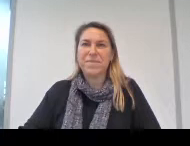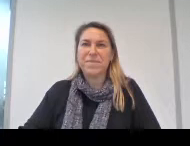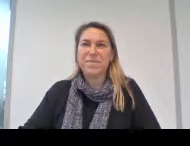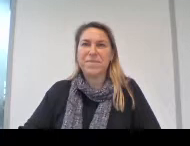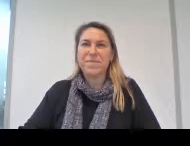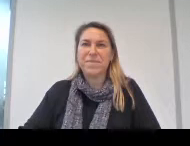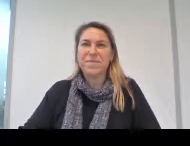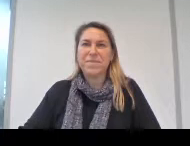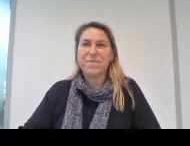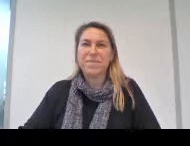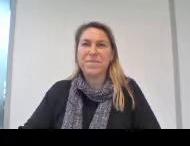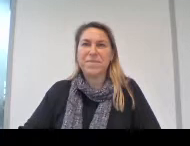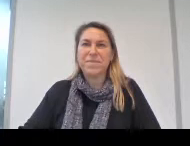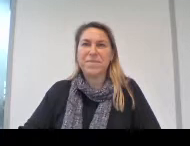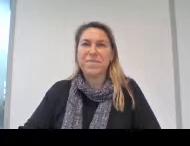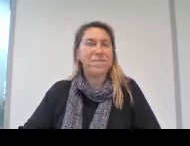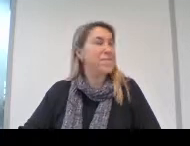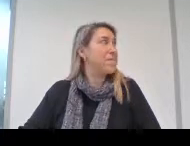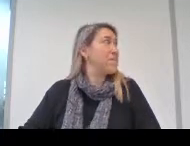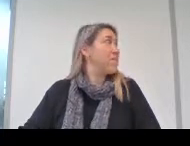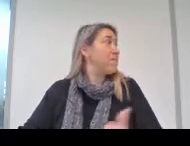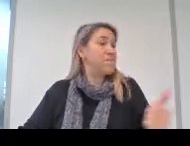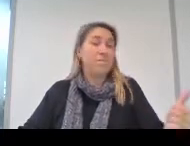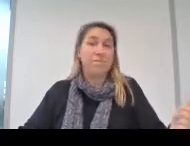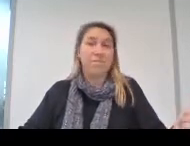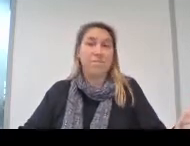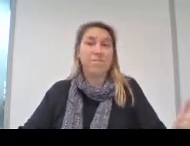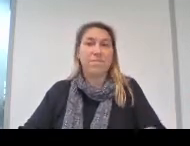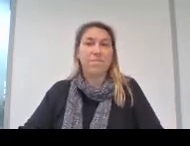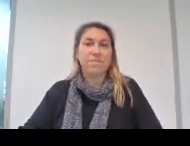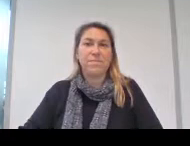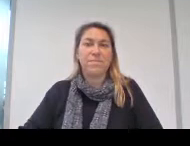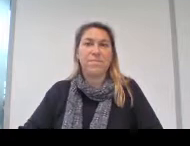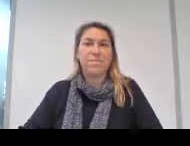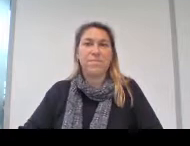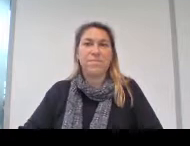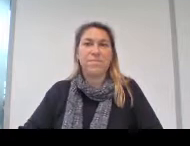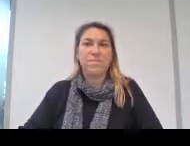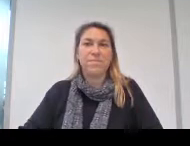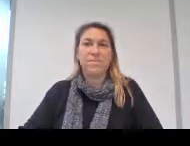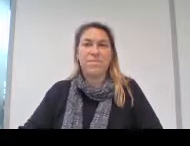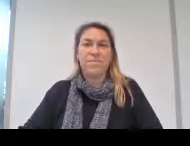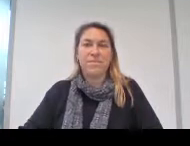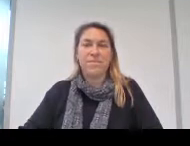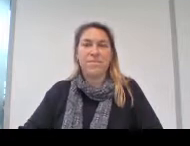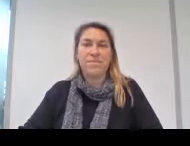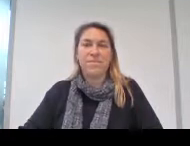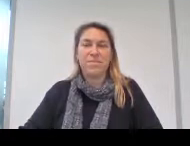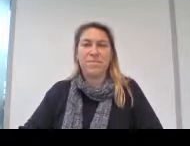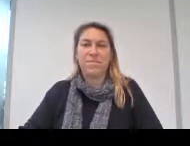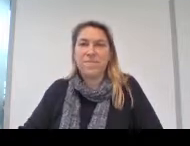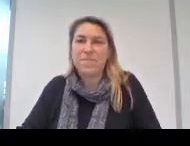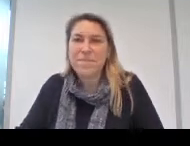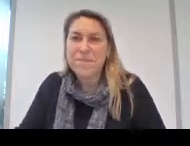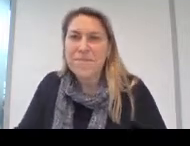Je vais proposer quelques exemples. Évidemment, on a tout ce qui est lié à la montagne, puisque on a quand même un secteur